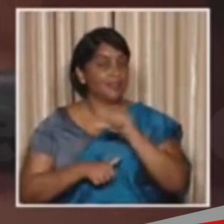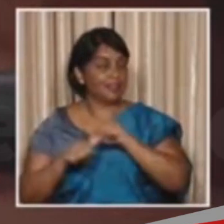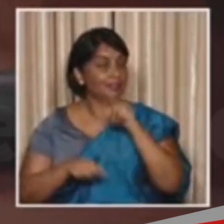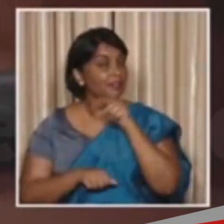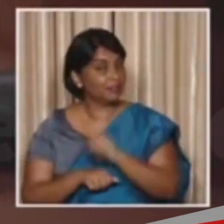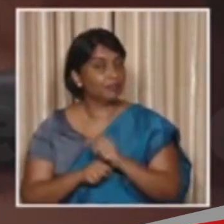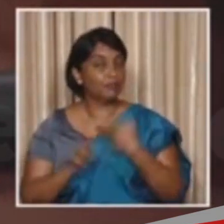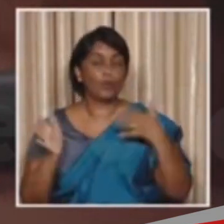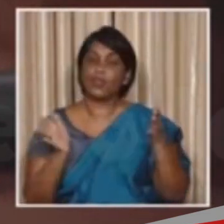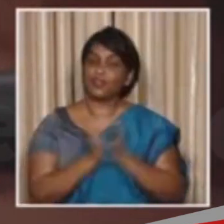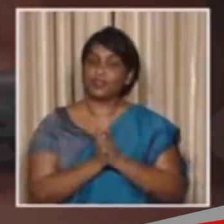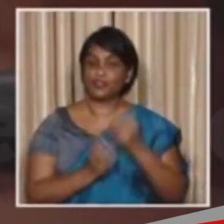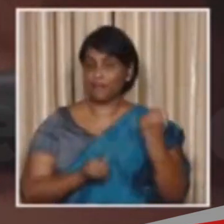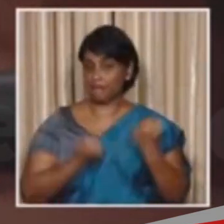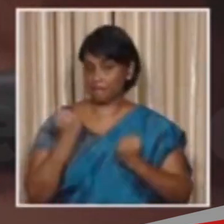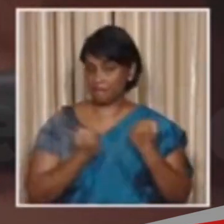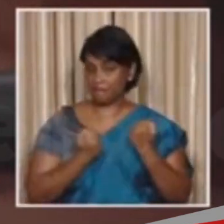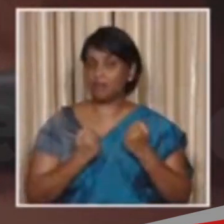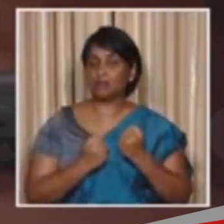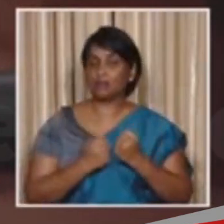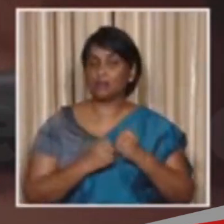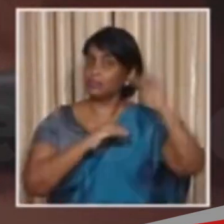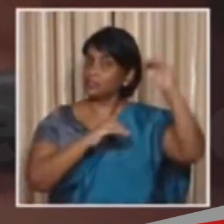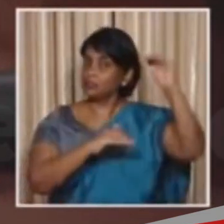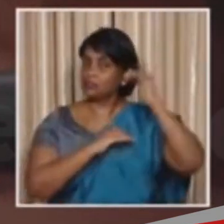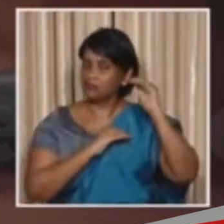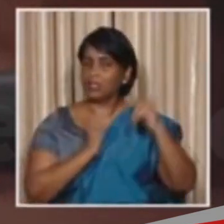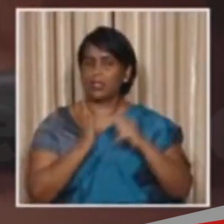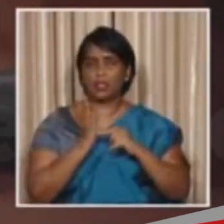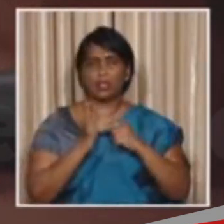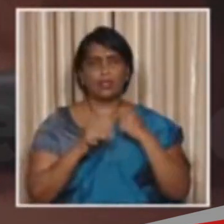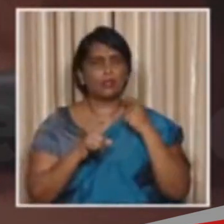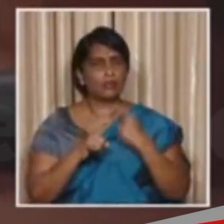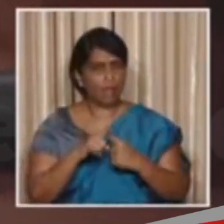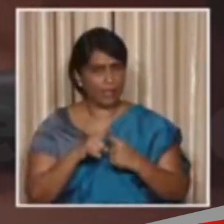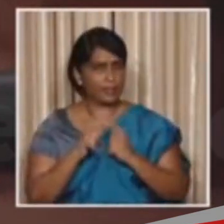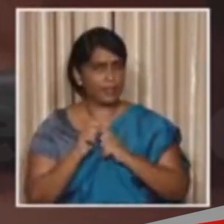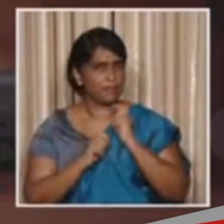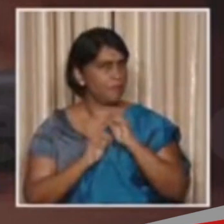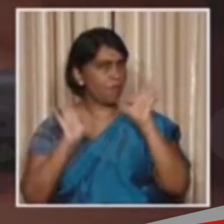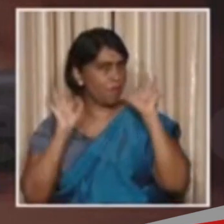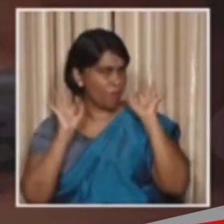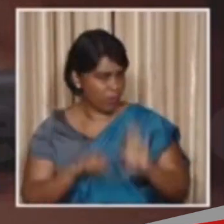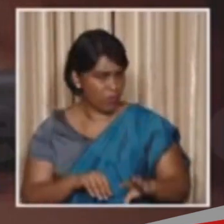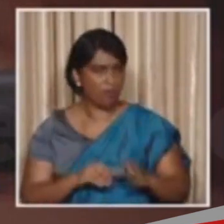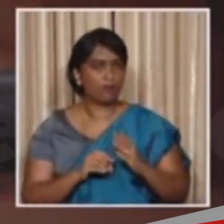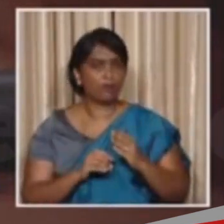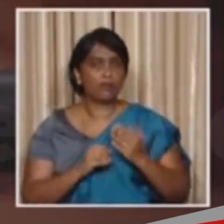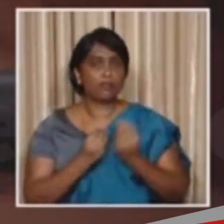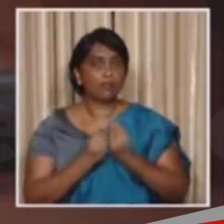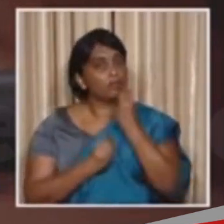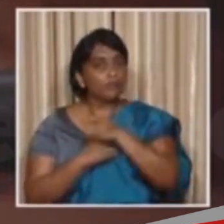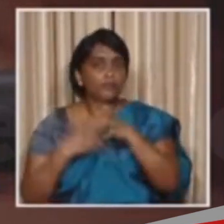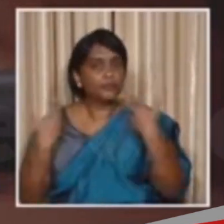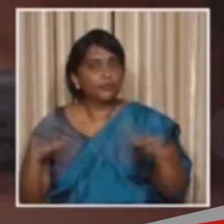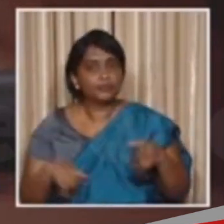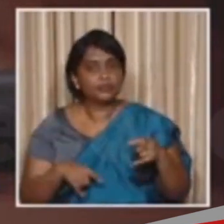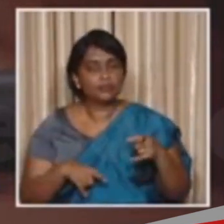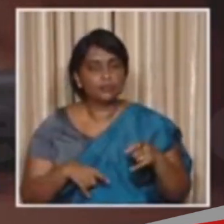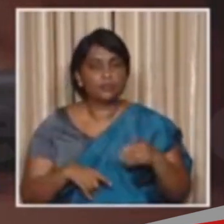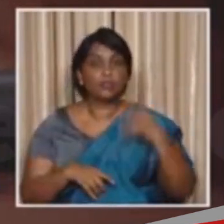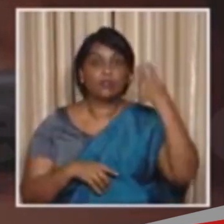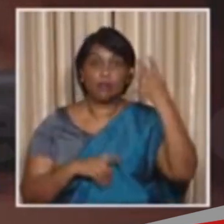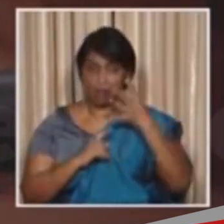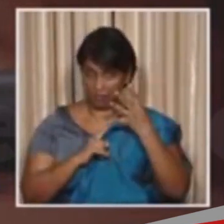සමාගමට එකතු කරලද වාහන කට්ටල ආනය කිරීමේදී ශූන්‍ය තීරුබදු ගෙවීමේ සහනය ප්‍රදාන කර ලැබ තිබේද?